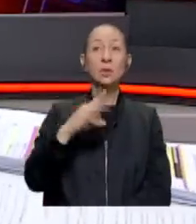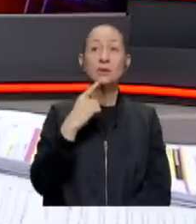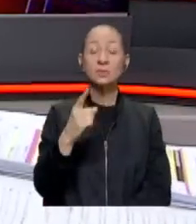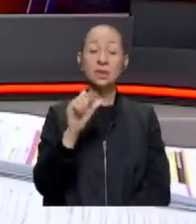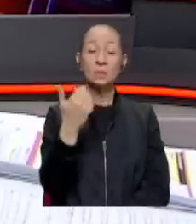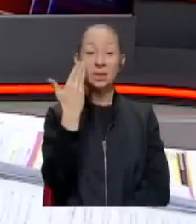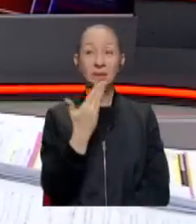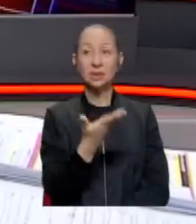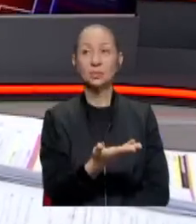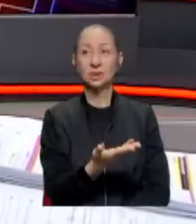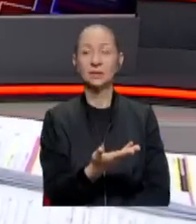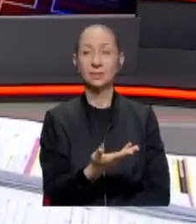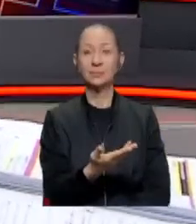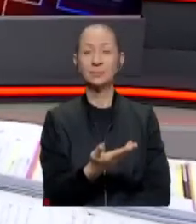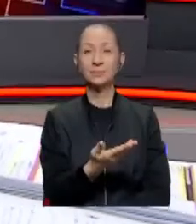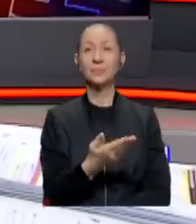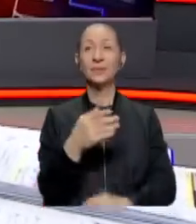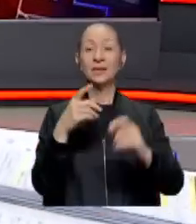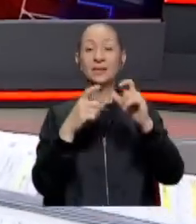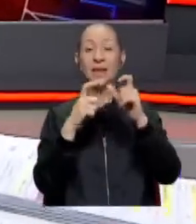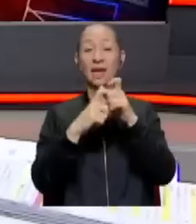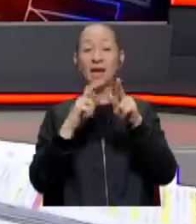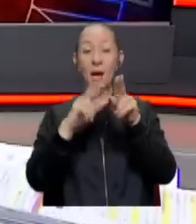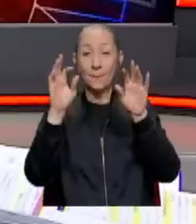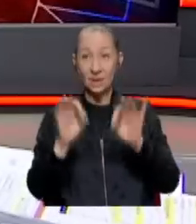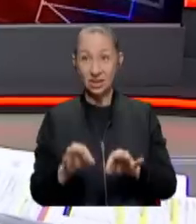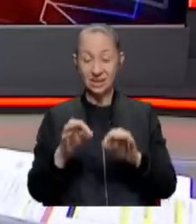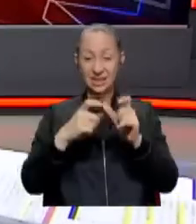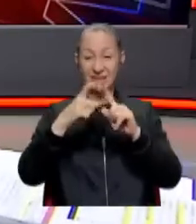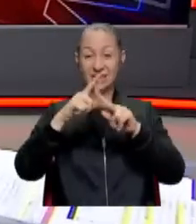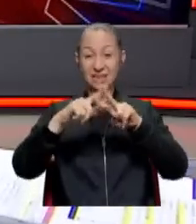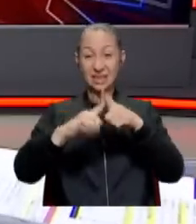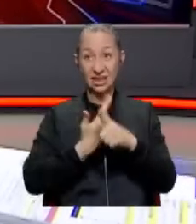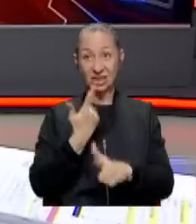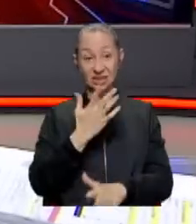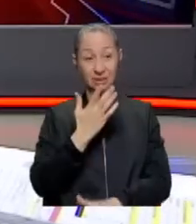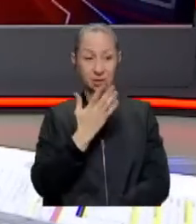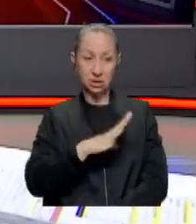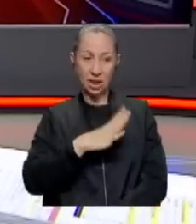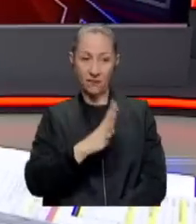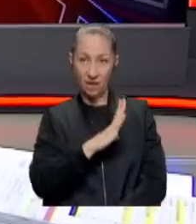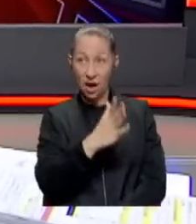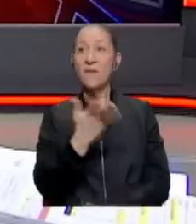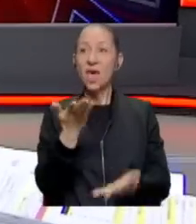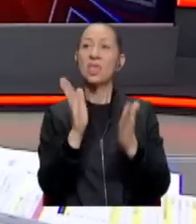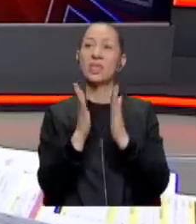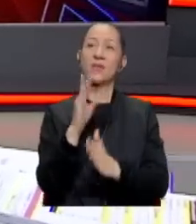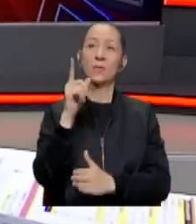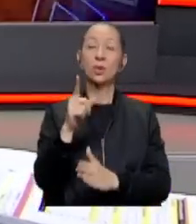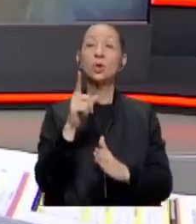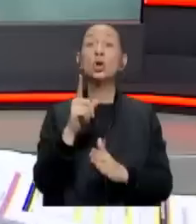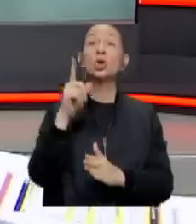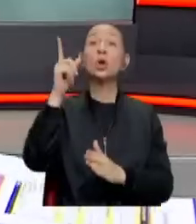kıymetli izleyicimiz SGK başlangıcı sayısının staj diyen izleyicilerimiz var ve devam ediyoruz şimdi